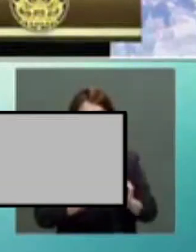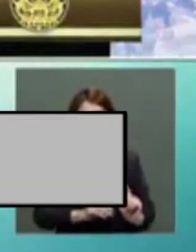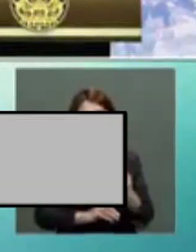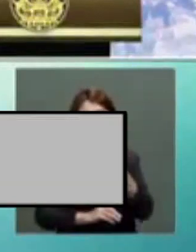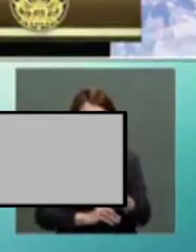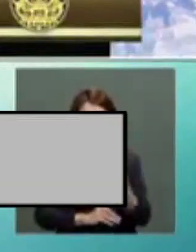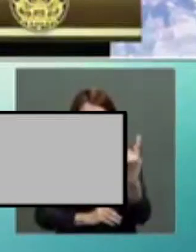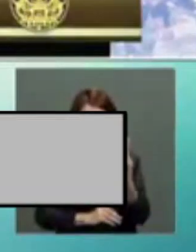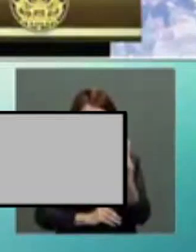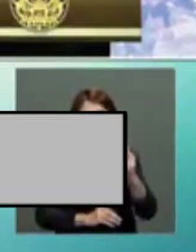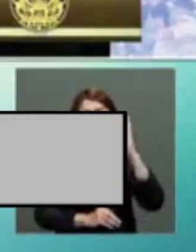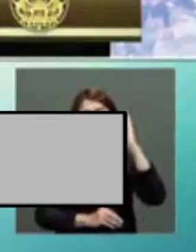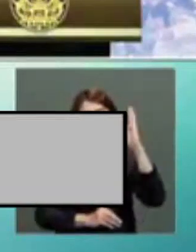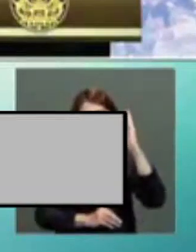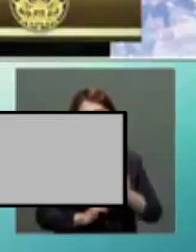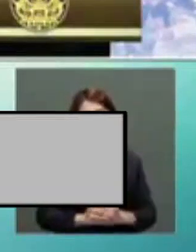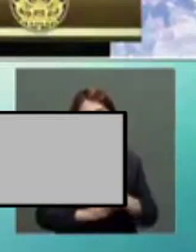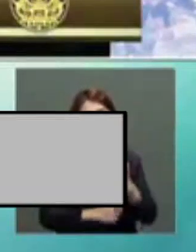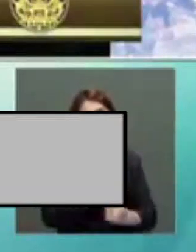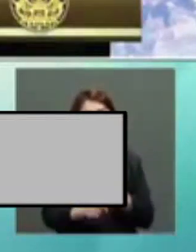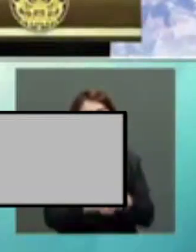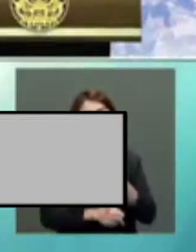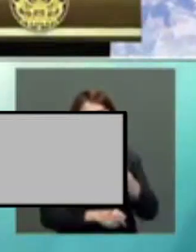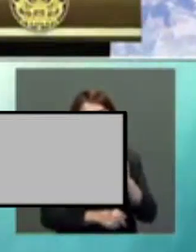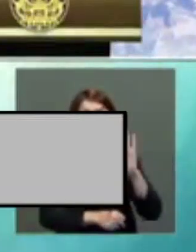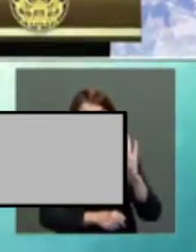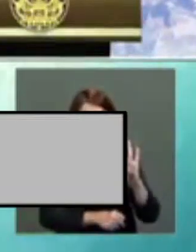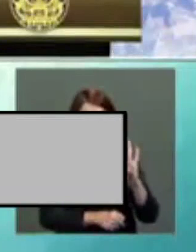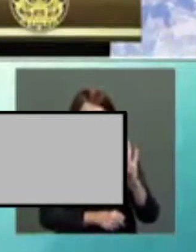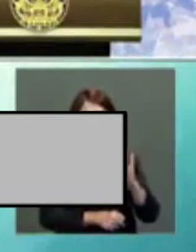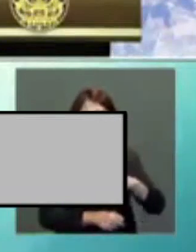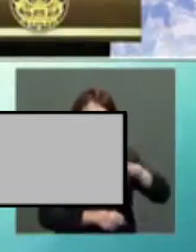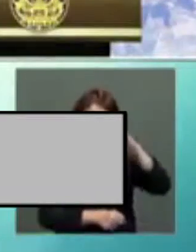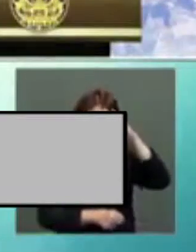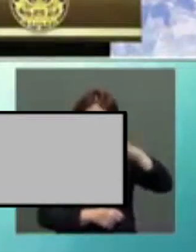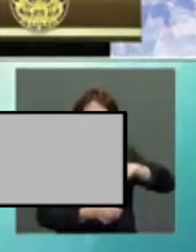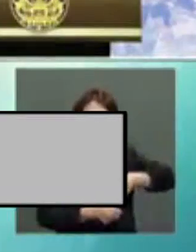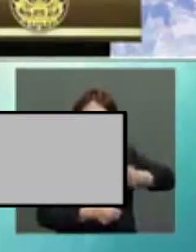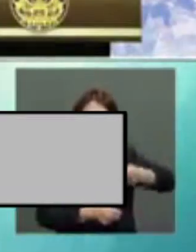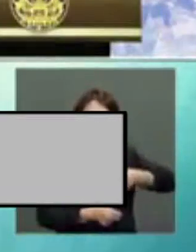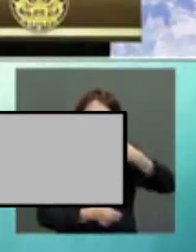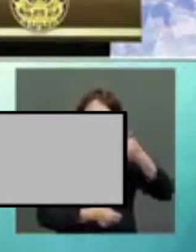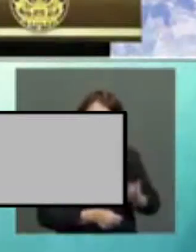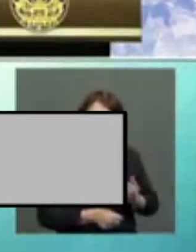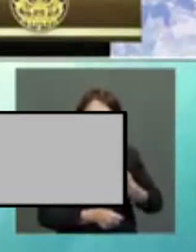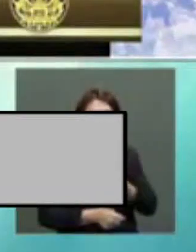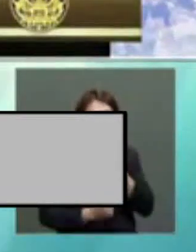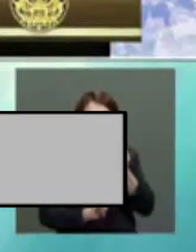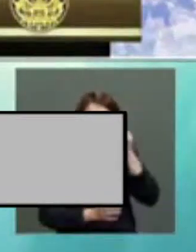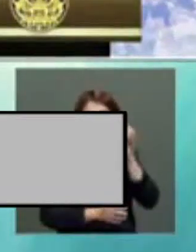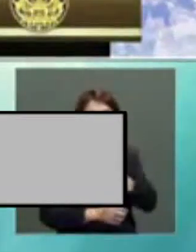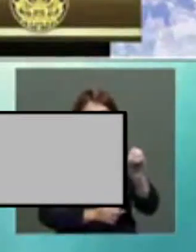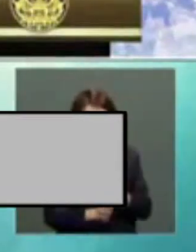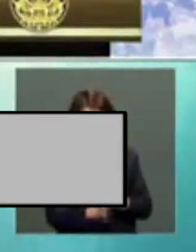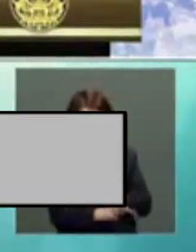ละเอียดคือเป็นผู้ป่วยชายอายุ54ปีไม่มีโรคประจำตัวแต่ก่อนหน้านี้ไปงานเลี้